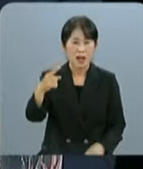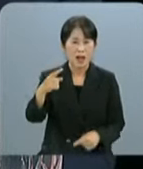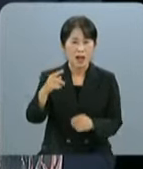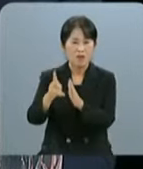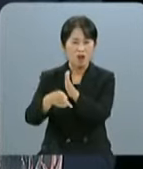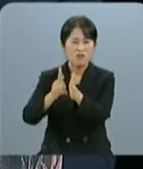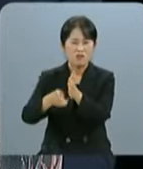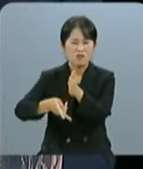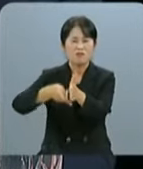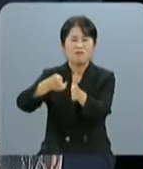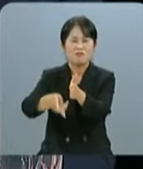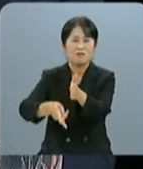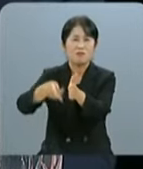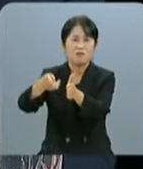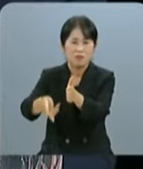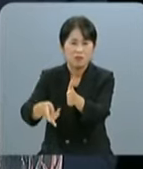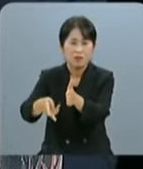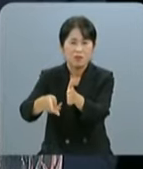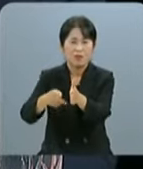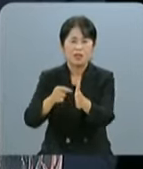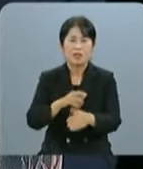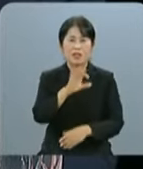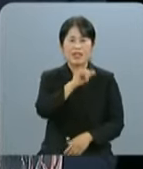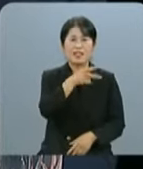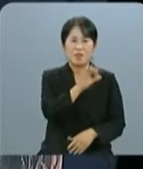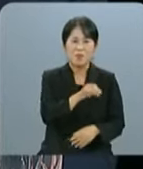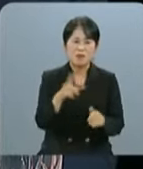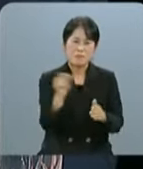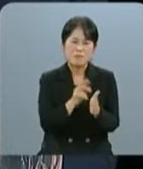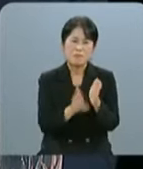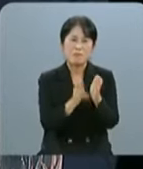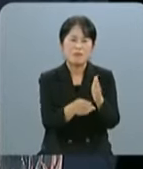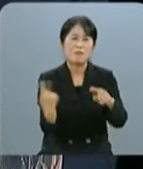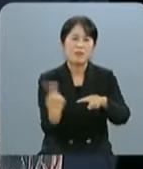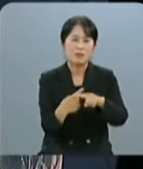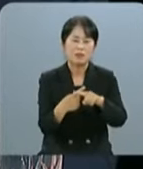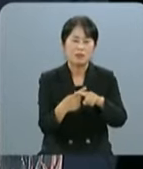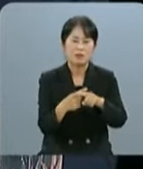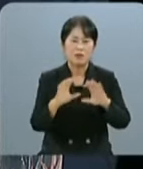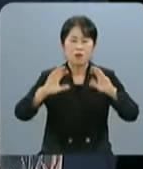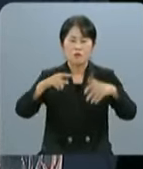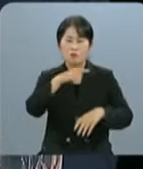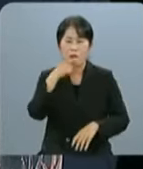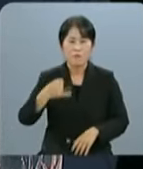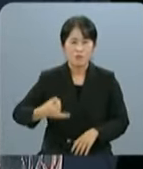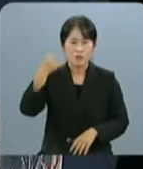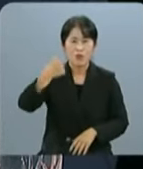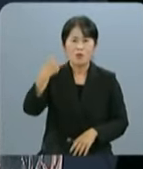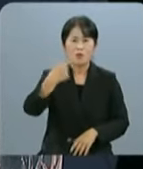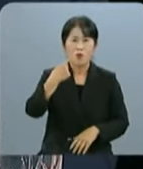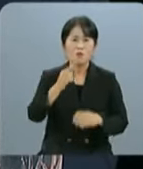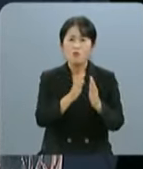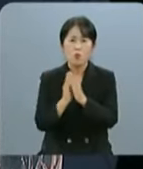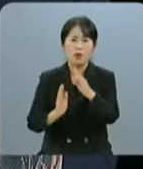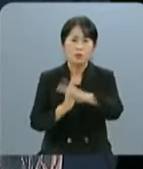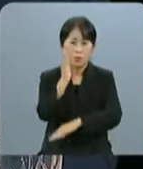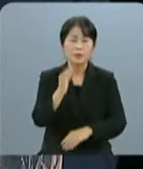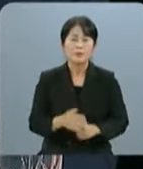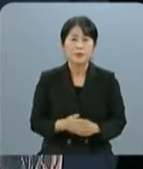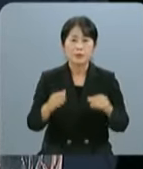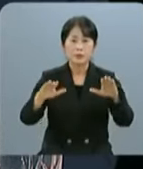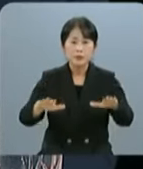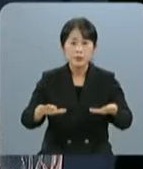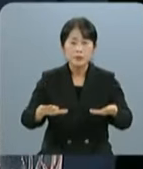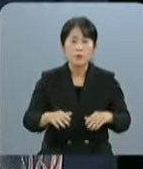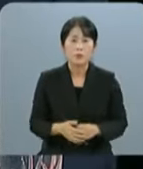완행열차라면 이재명 후보는 베네수엘라 급행열차다. 지금 국가 채무가 무려 천조 시대가 넘었습니다. 근데